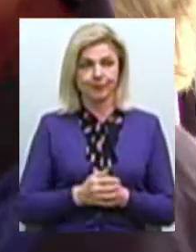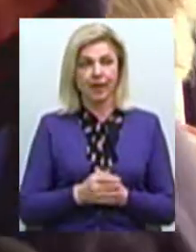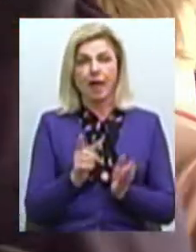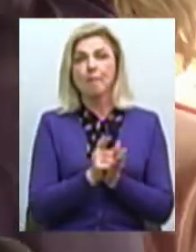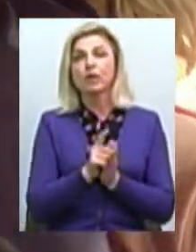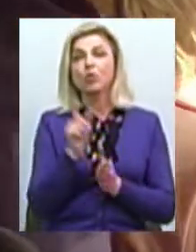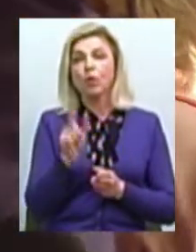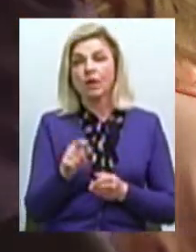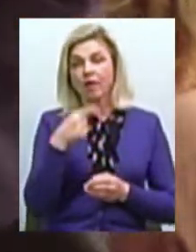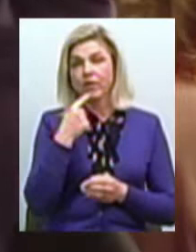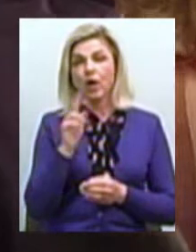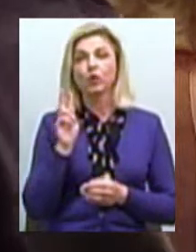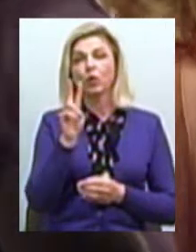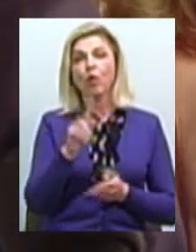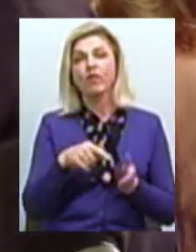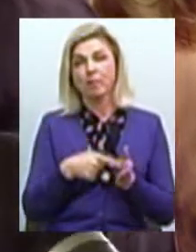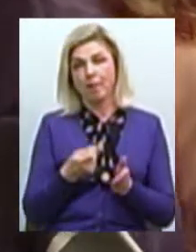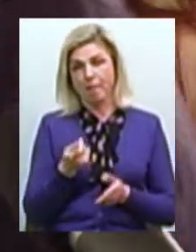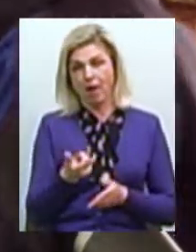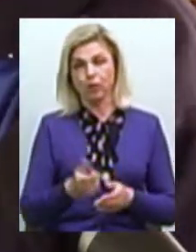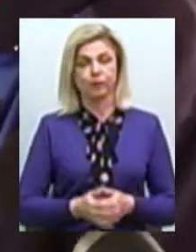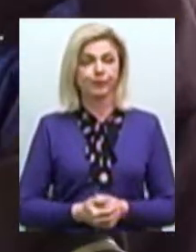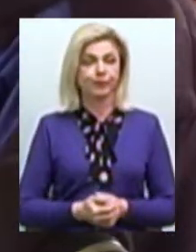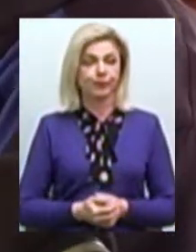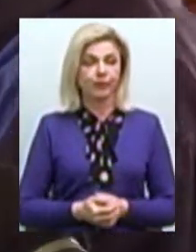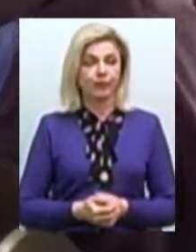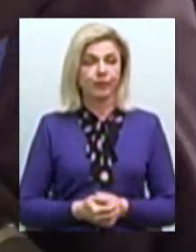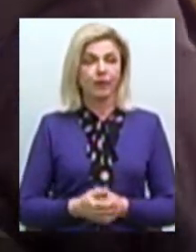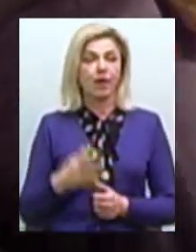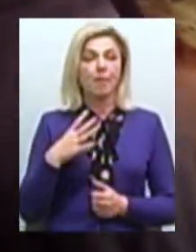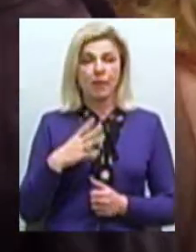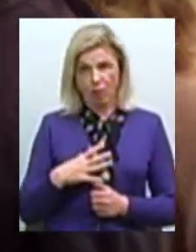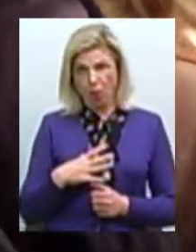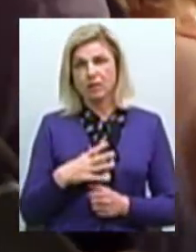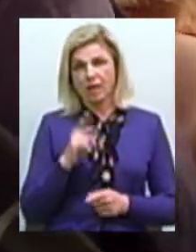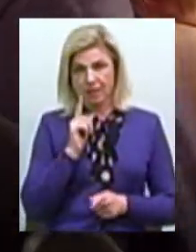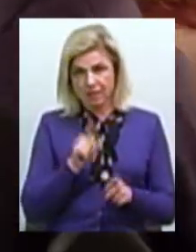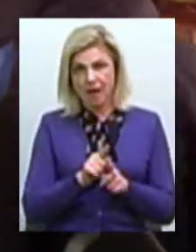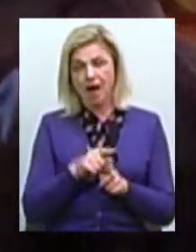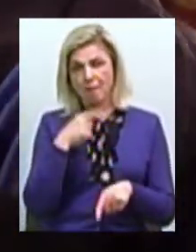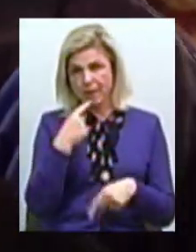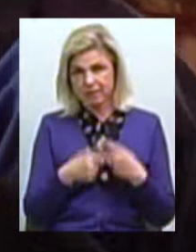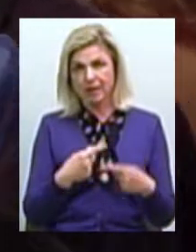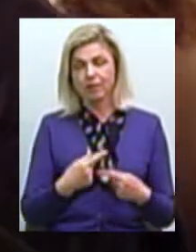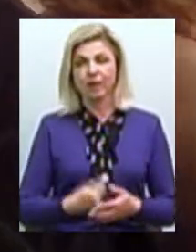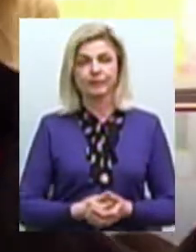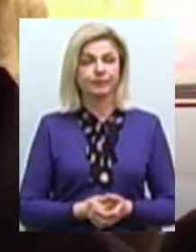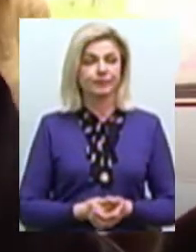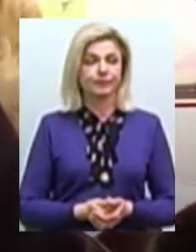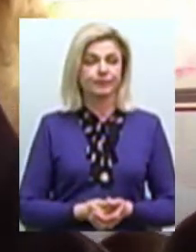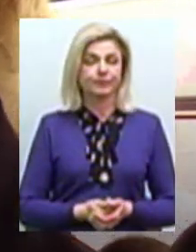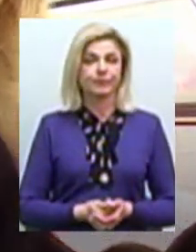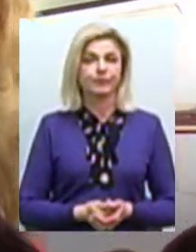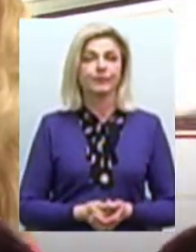Костянтинов говорить, тролейбусів у місті замало. Отак приходиться постійно майже. Ось так доводиться постійно майже.